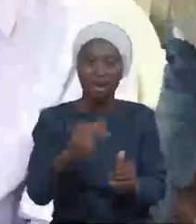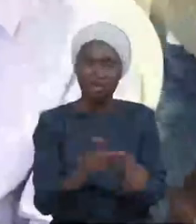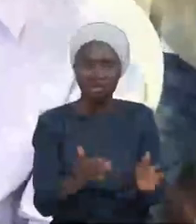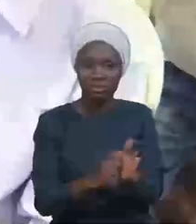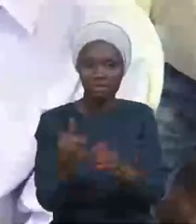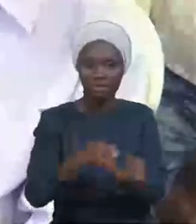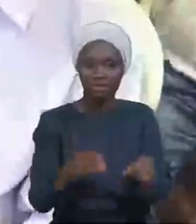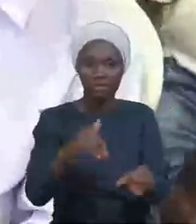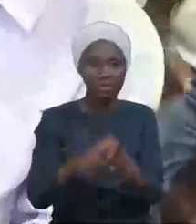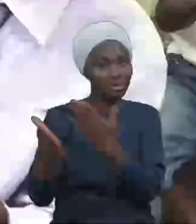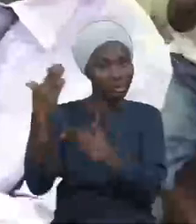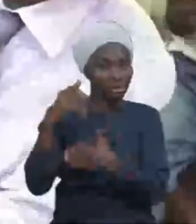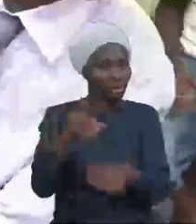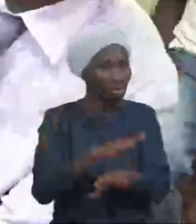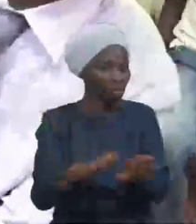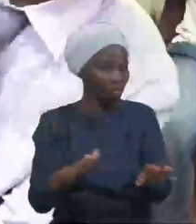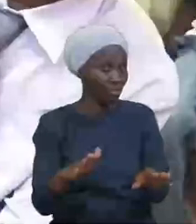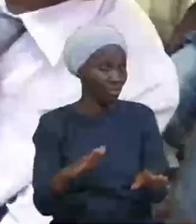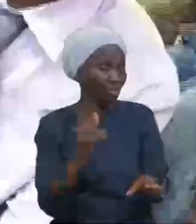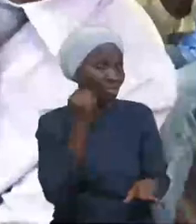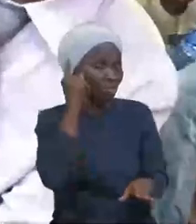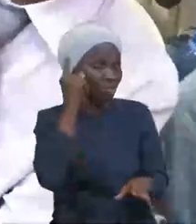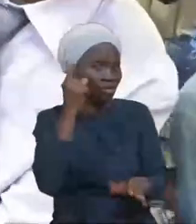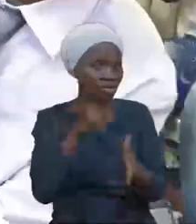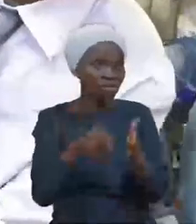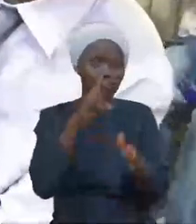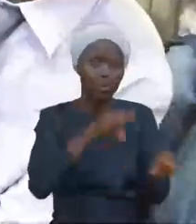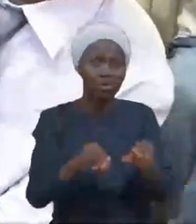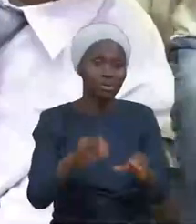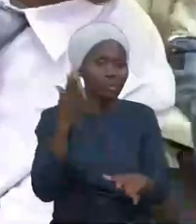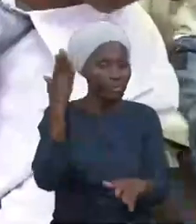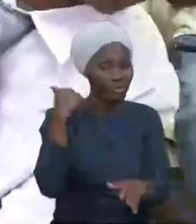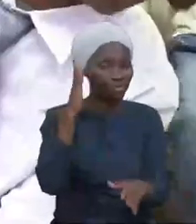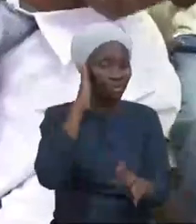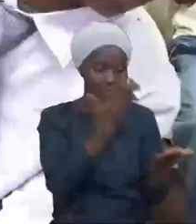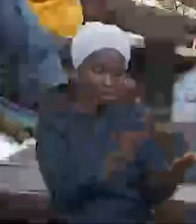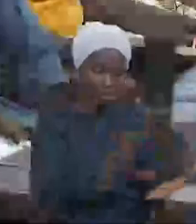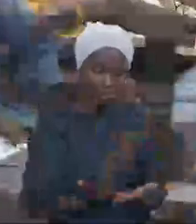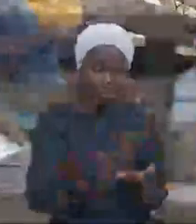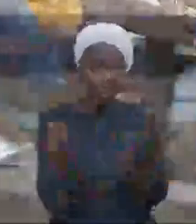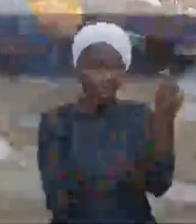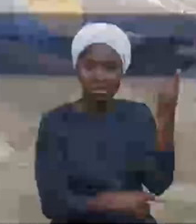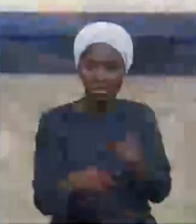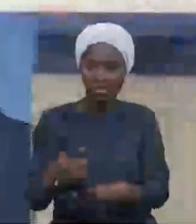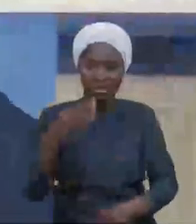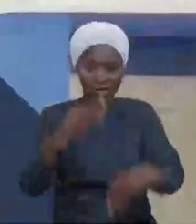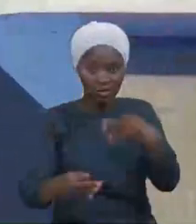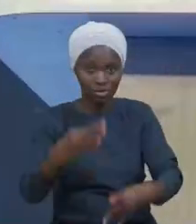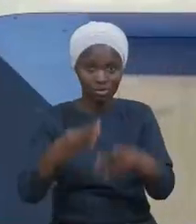ce que tu faisais attirera le châtiment, la punition tout au long de ta vie et dans l'éternité. Dieu